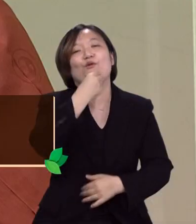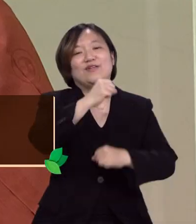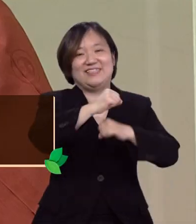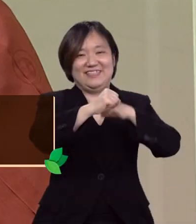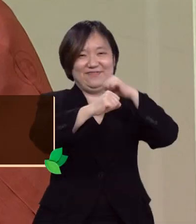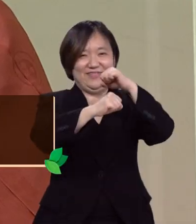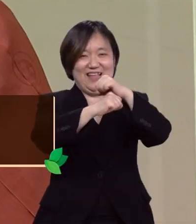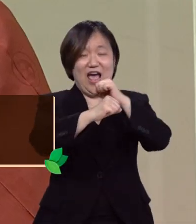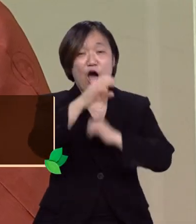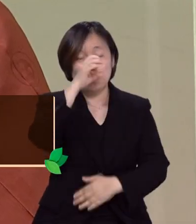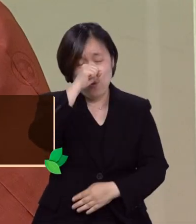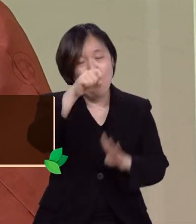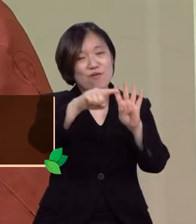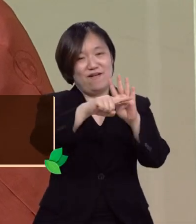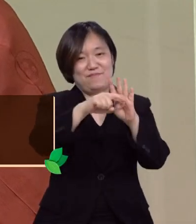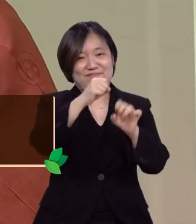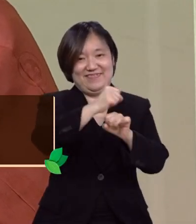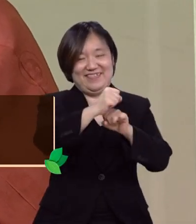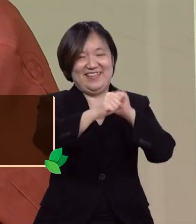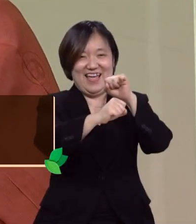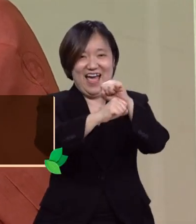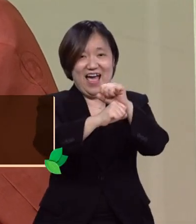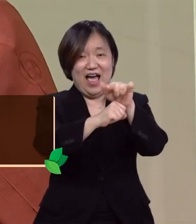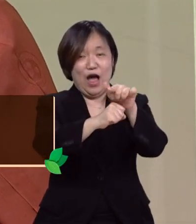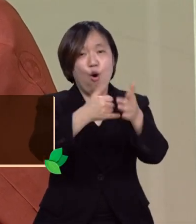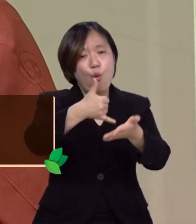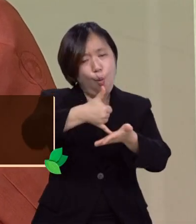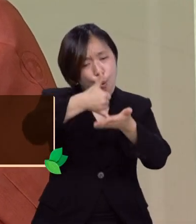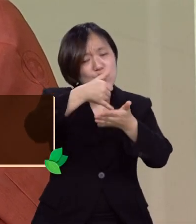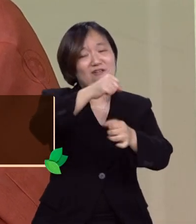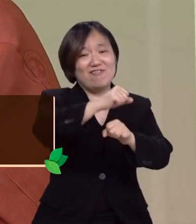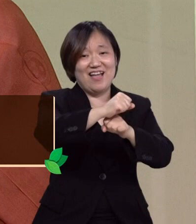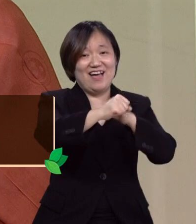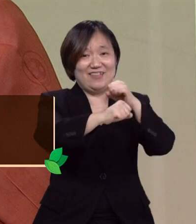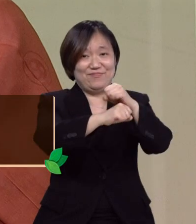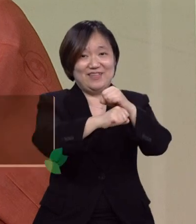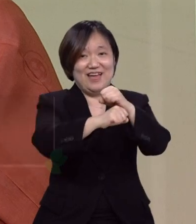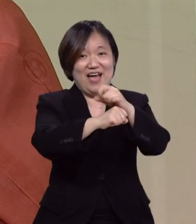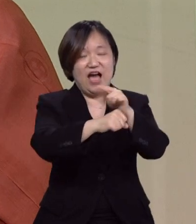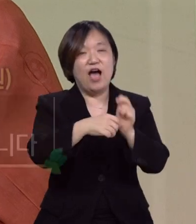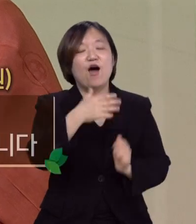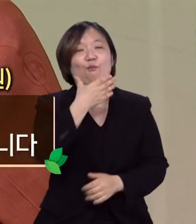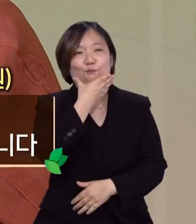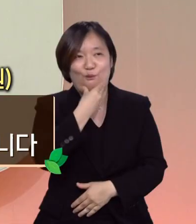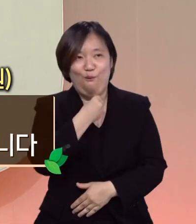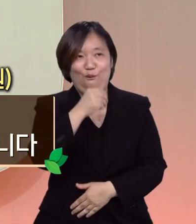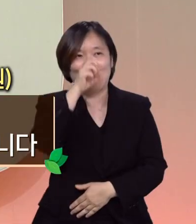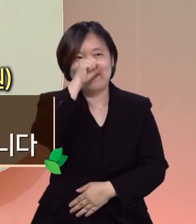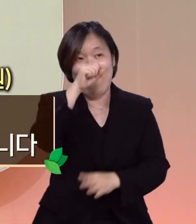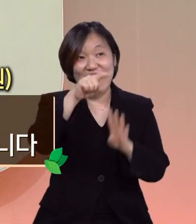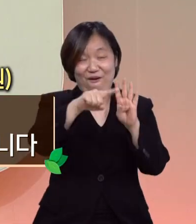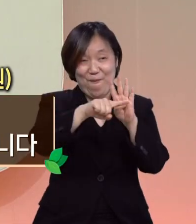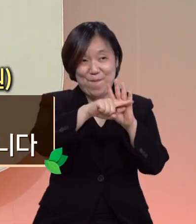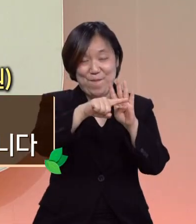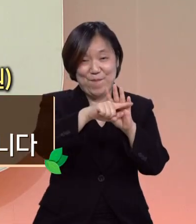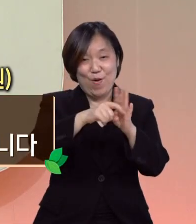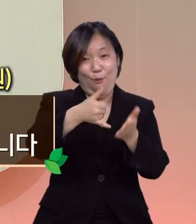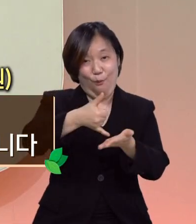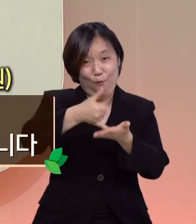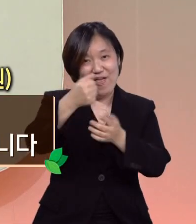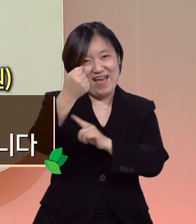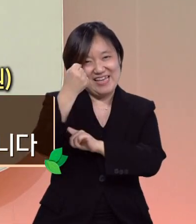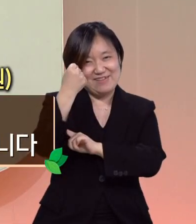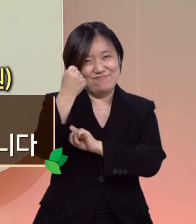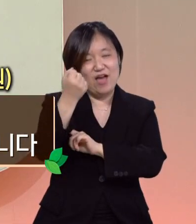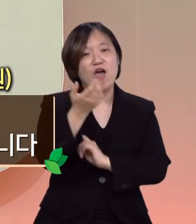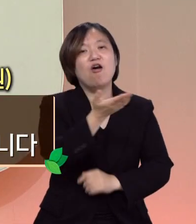지으십시오 선업을 지으십시오 공덕을 쌓으십시오 복과 선업과 공덕의 힘이